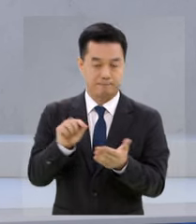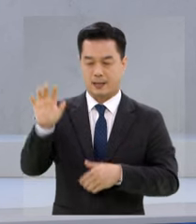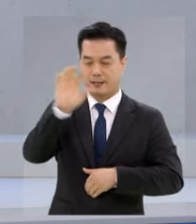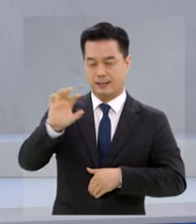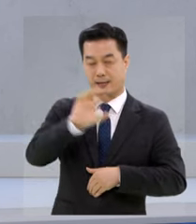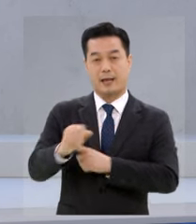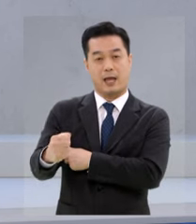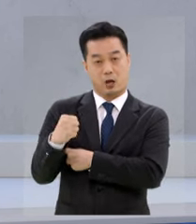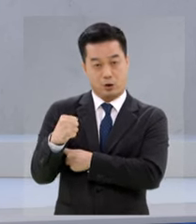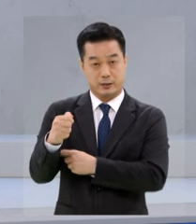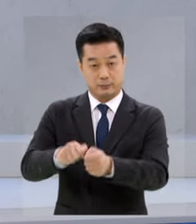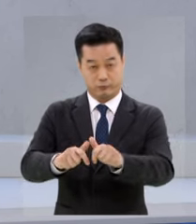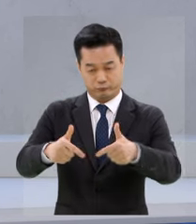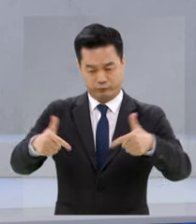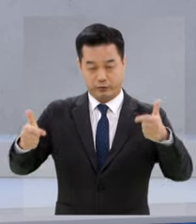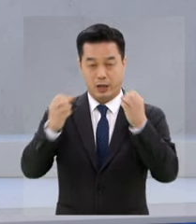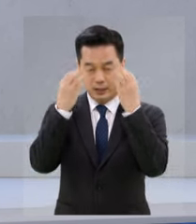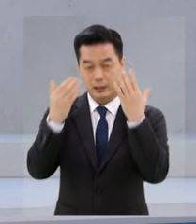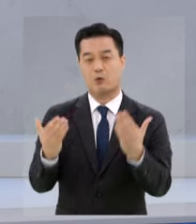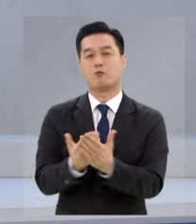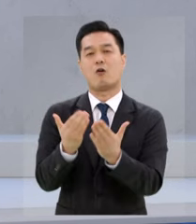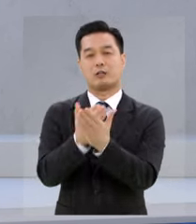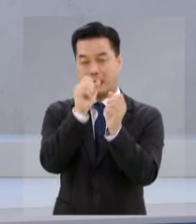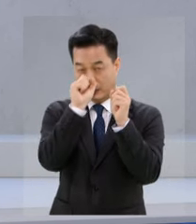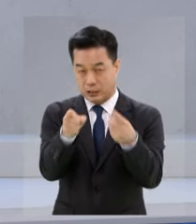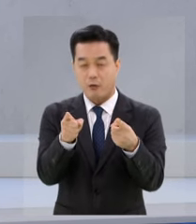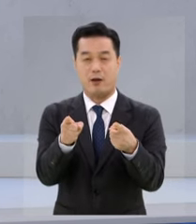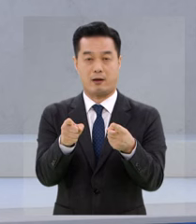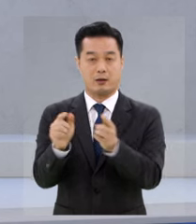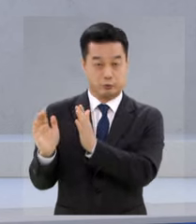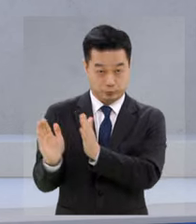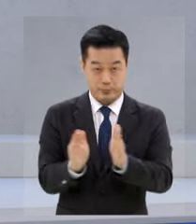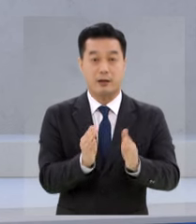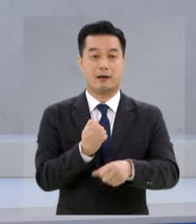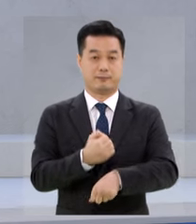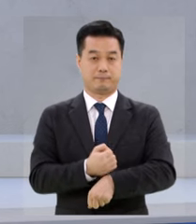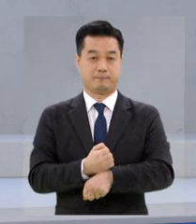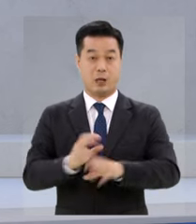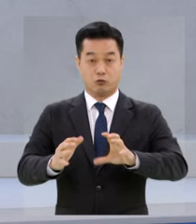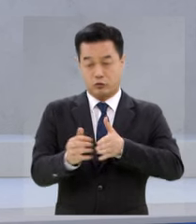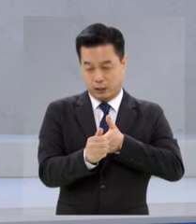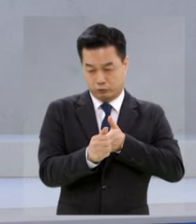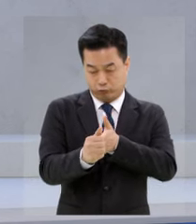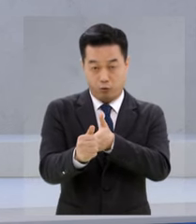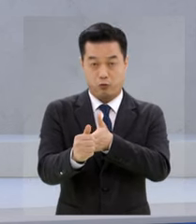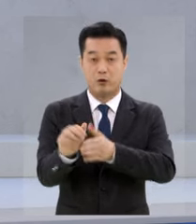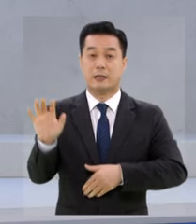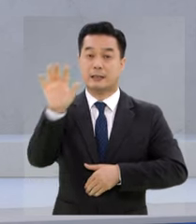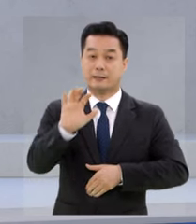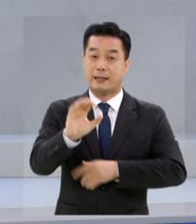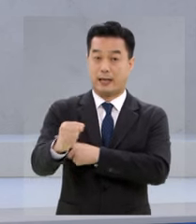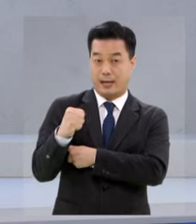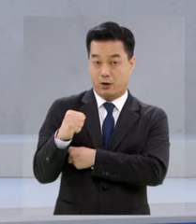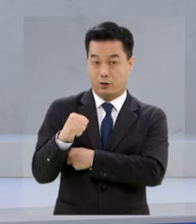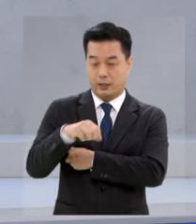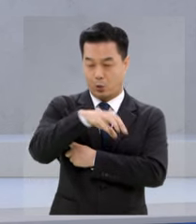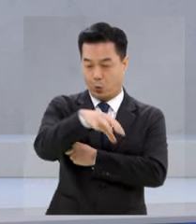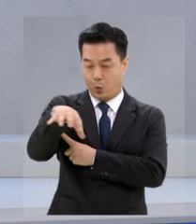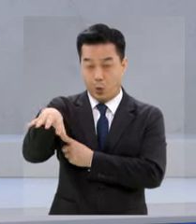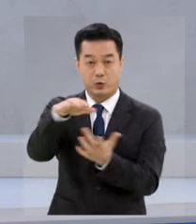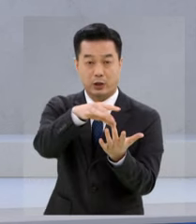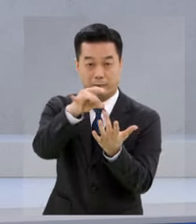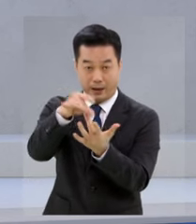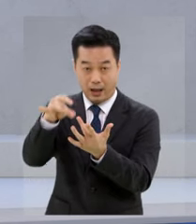확대로 새로운 성장의 의 기회를 열겠습니다 국가주도로 재생에너지 입지를 확보하고